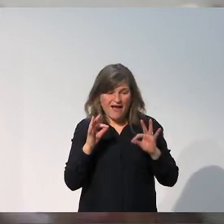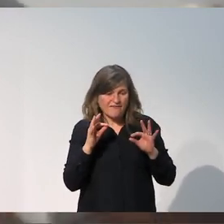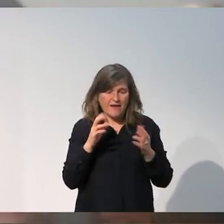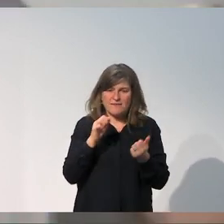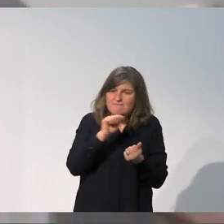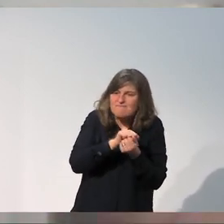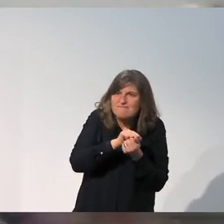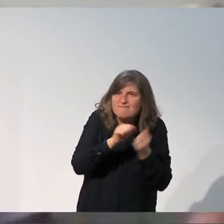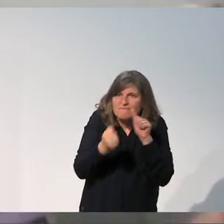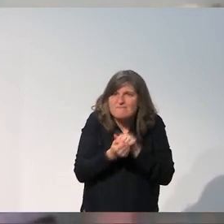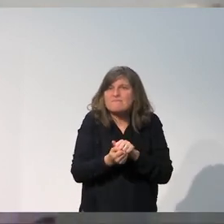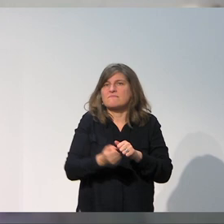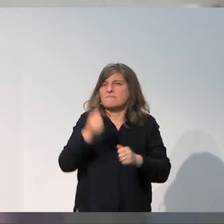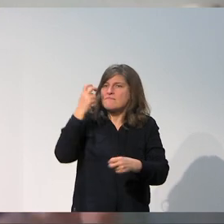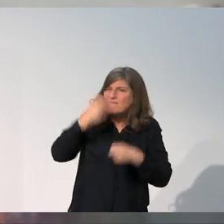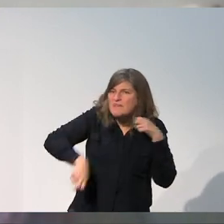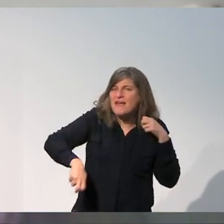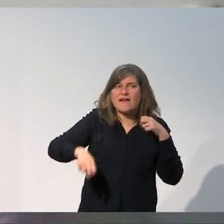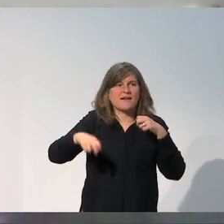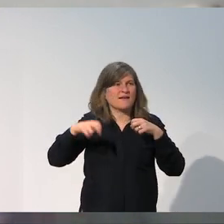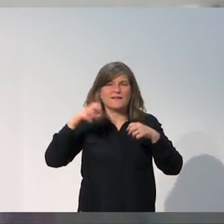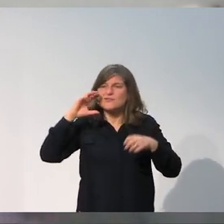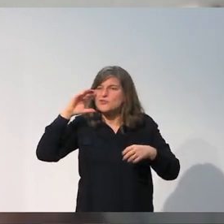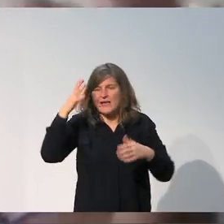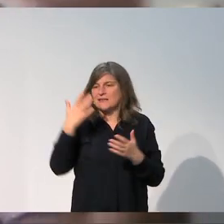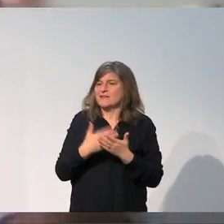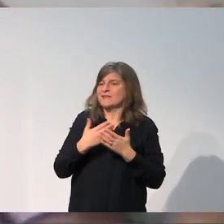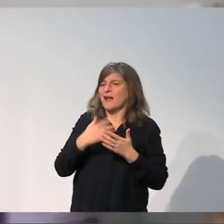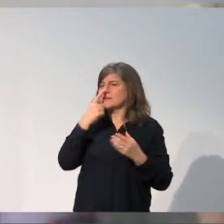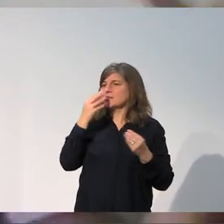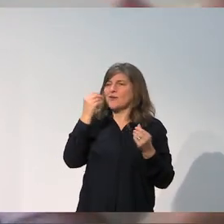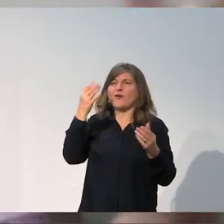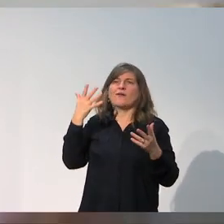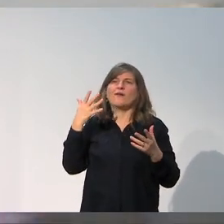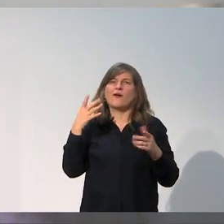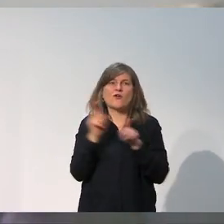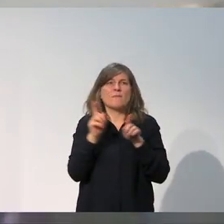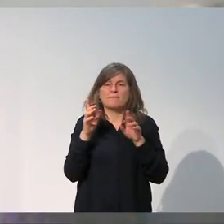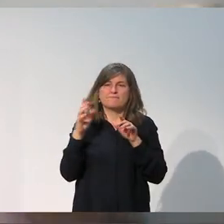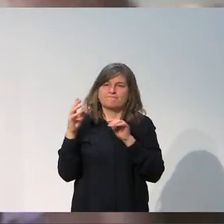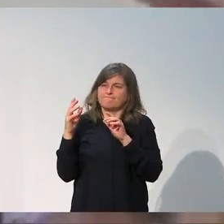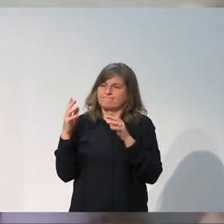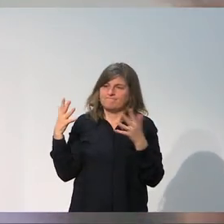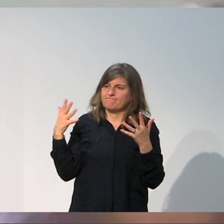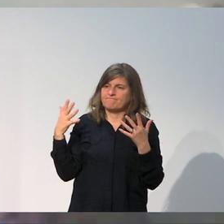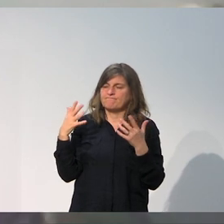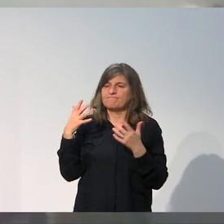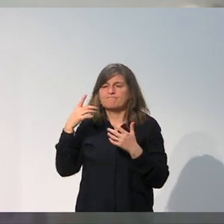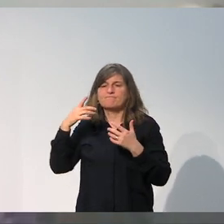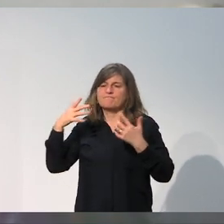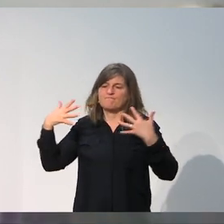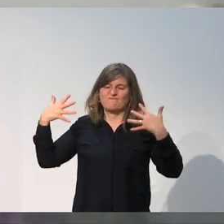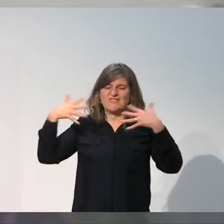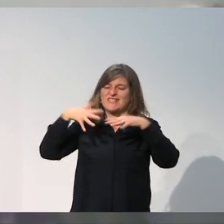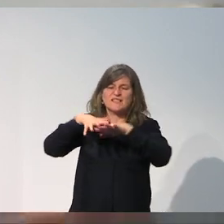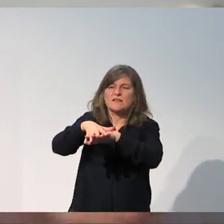par rapport à tout ce qui nous entoure, et je suis absolument convaincu avec toi qu'il ne peut pas ne pas y avoir de porosité entre la psychologie des peuples